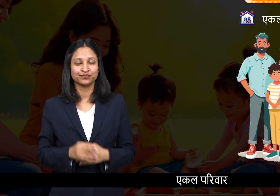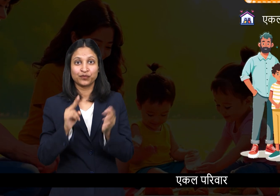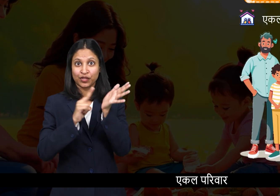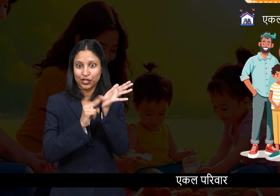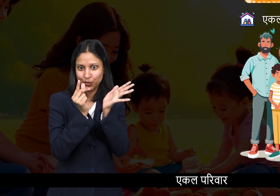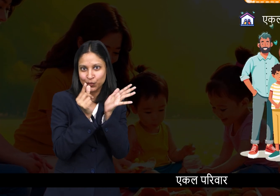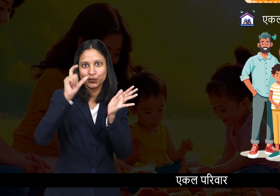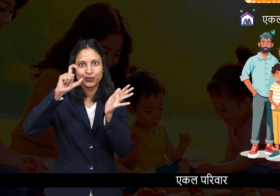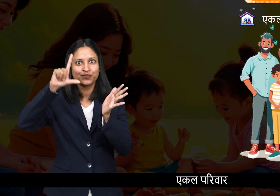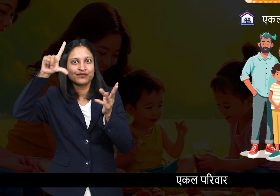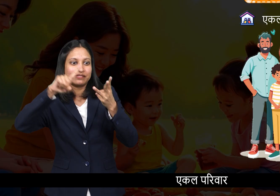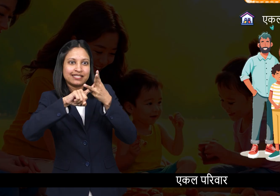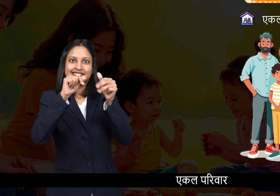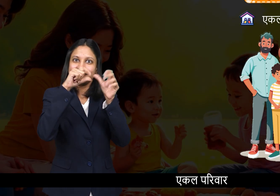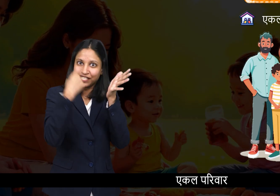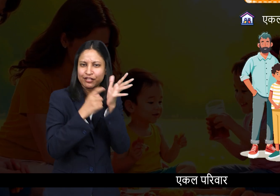एकल परिवार,